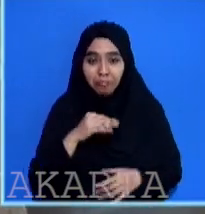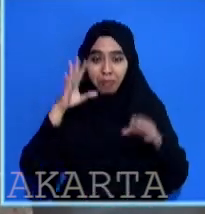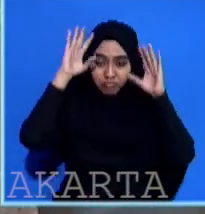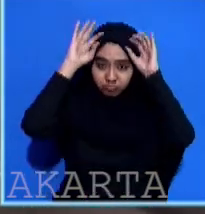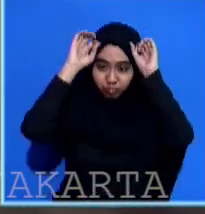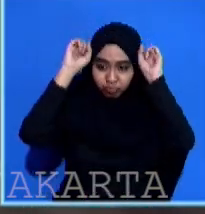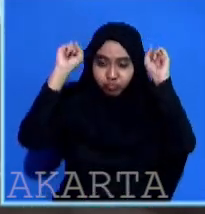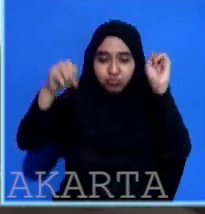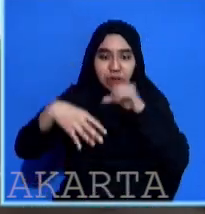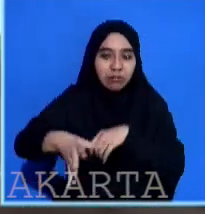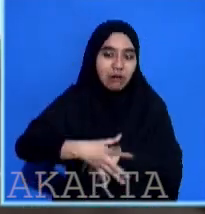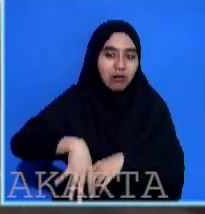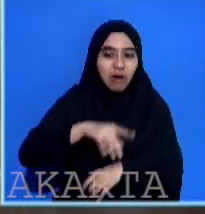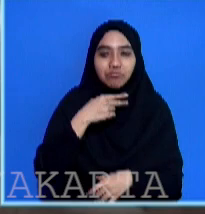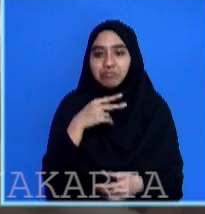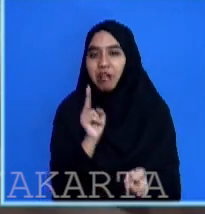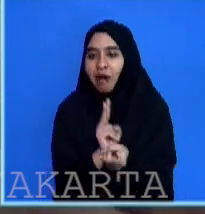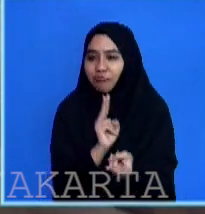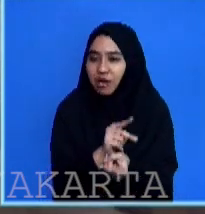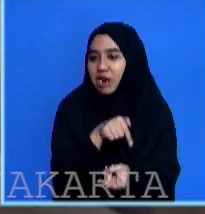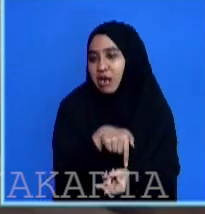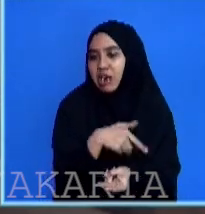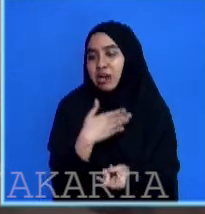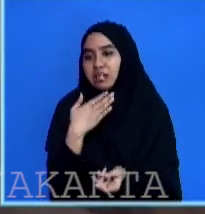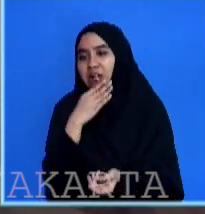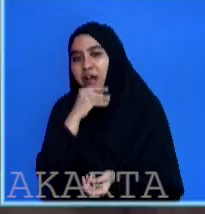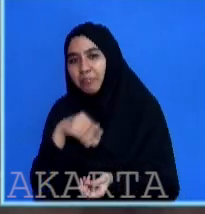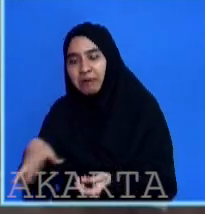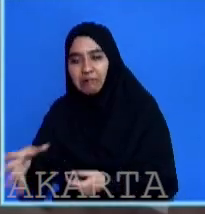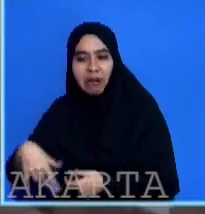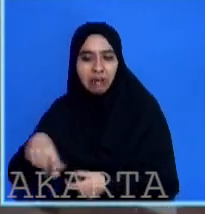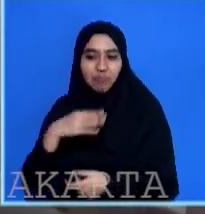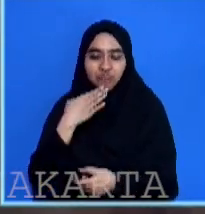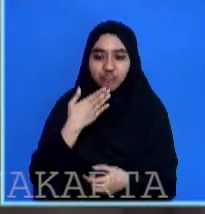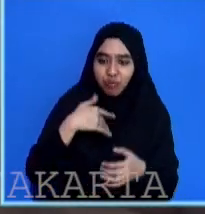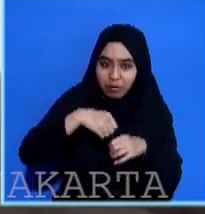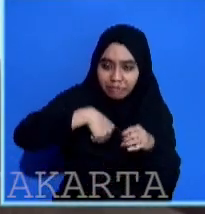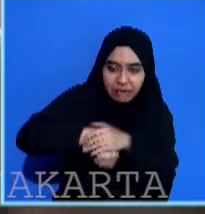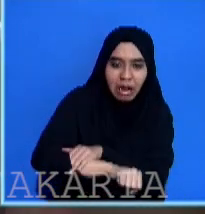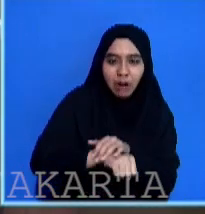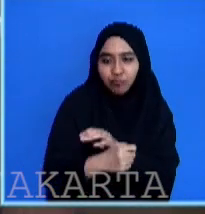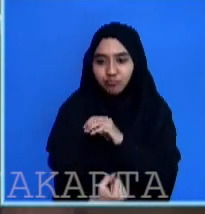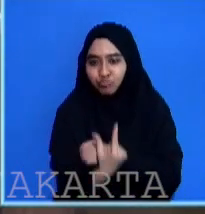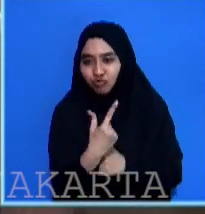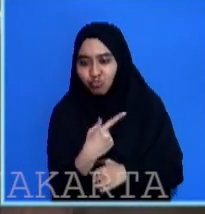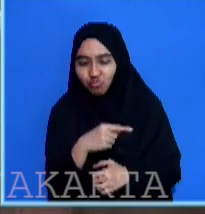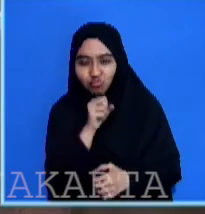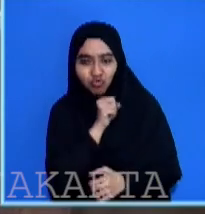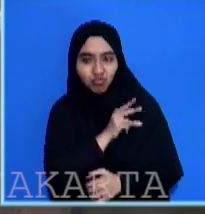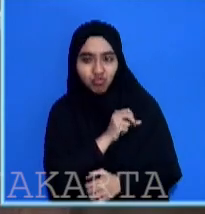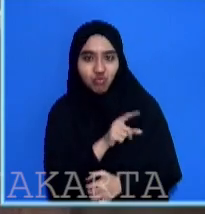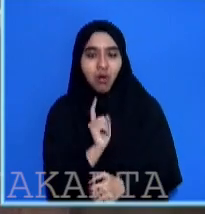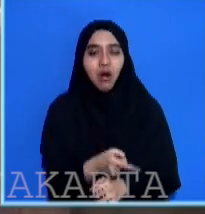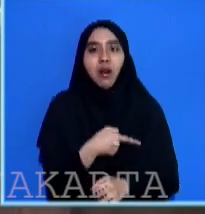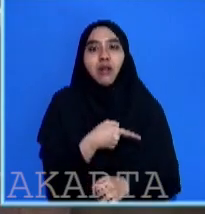lokal ingkang dipun kawin silangaken kalian m sanen gadah potensi minangko Mindo ingkang saget ngasilaken susu saking Gunung